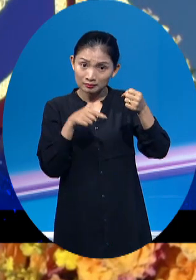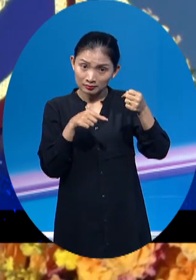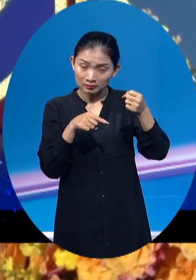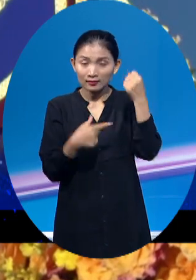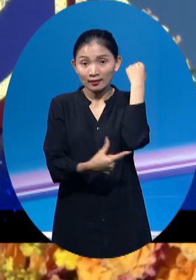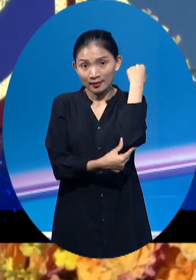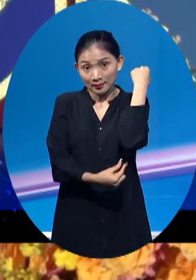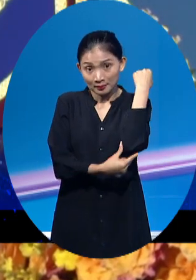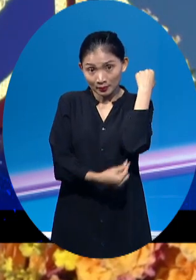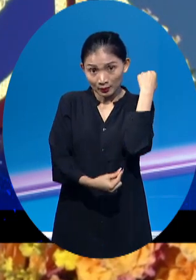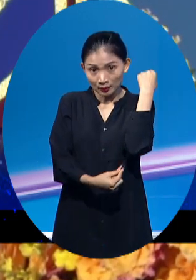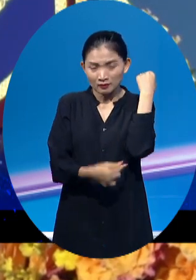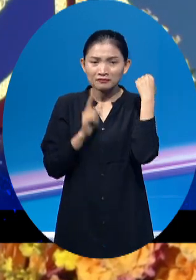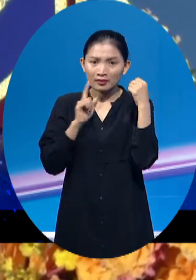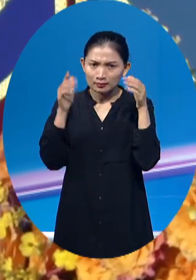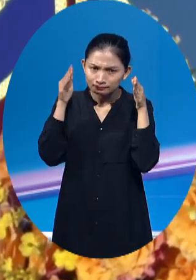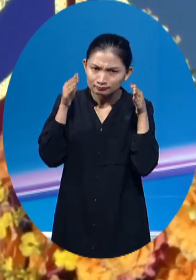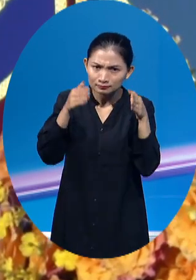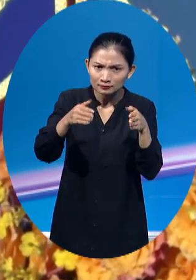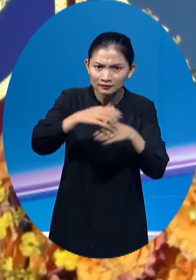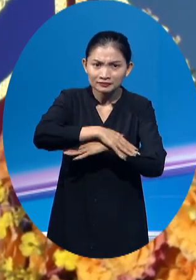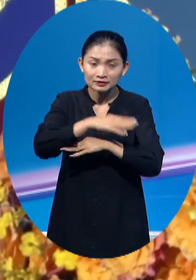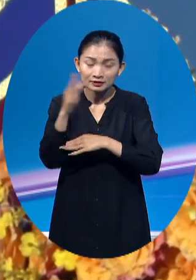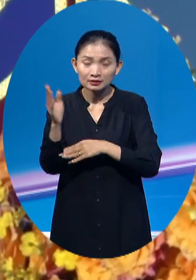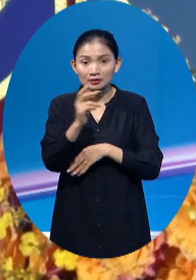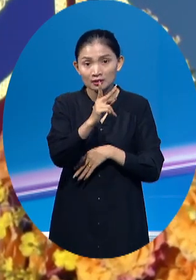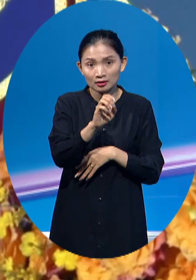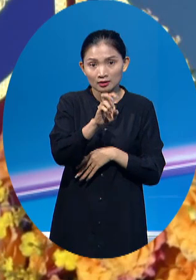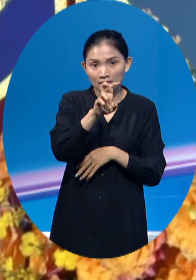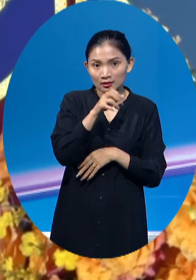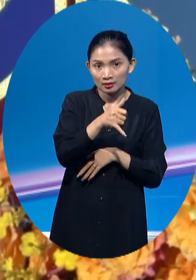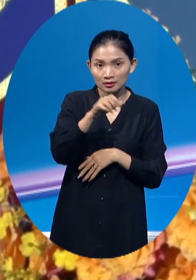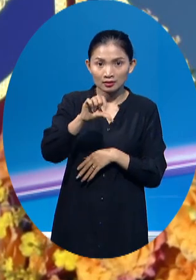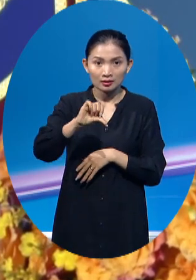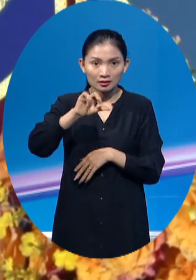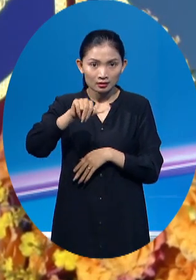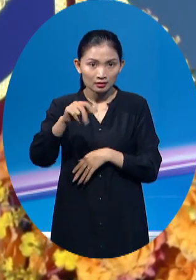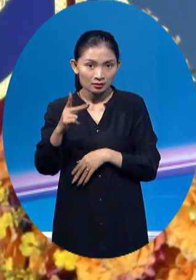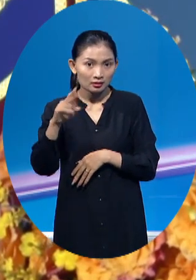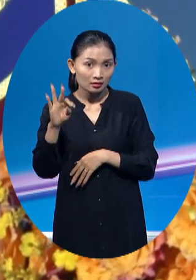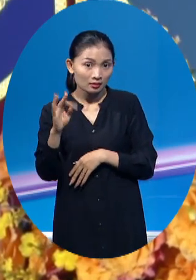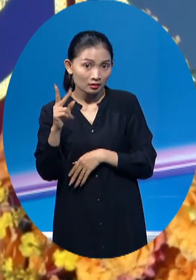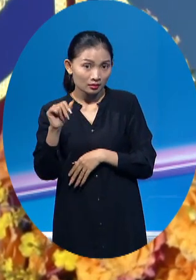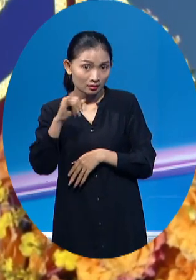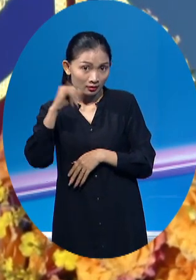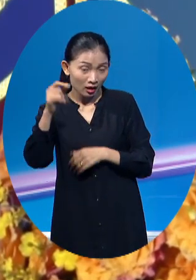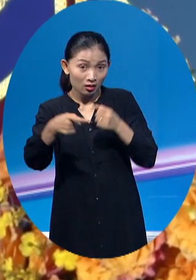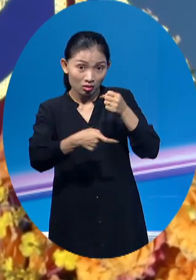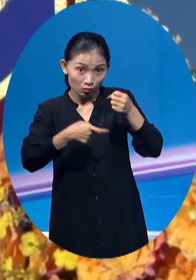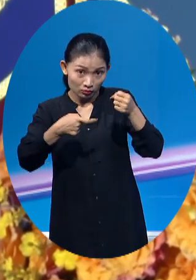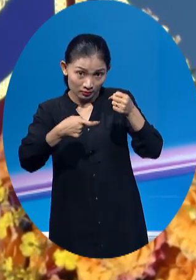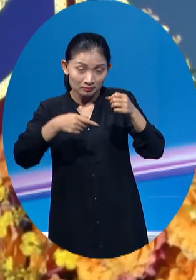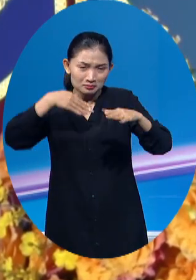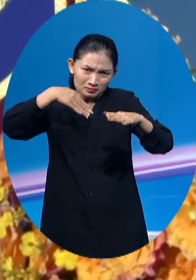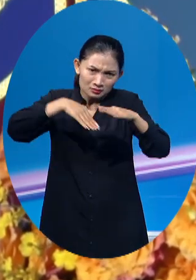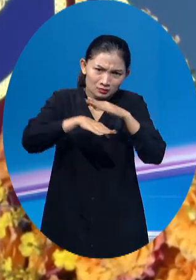riêng cần tập trung phát triển hệ sinh thái nông nghiệp, trong đó có hệ sinh thái ngành tôm, xây